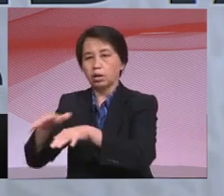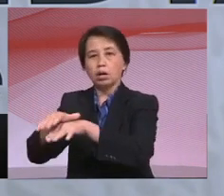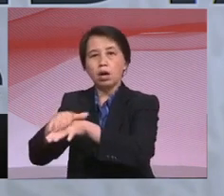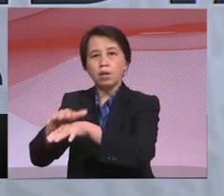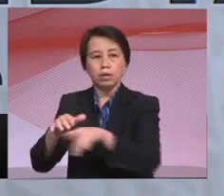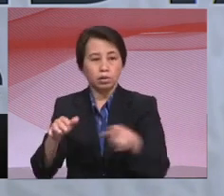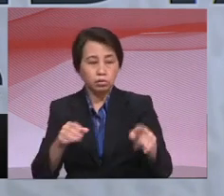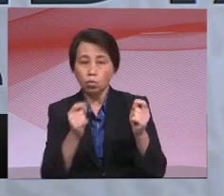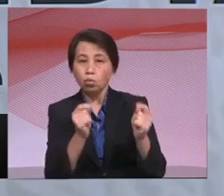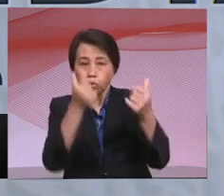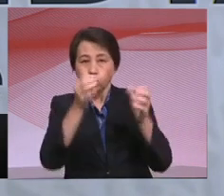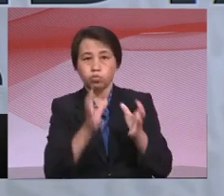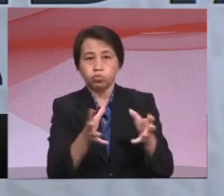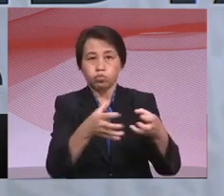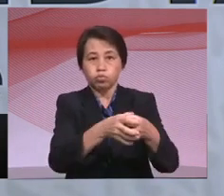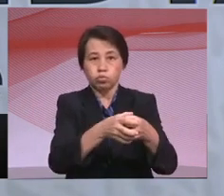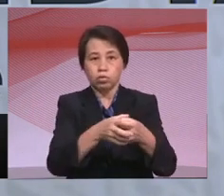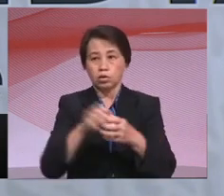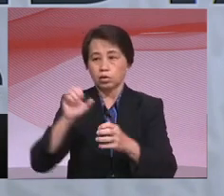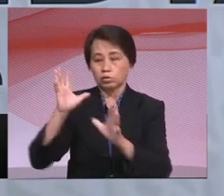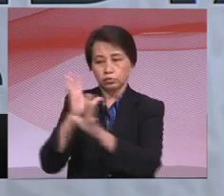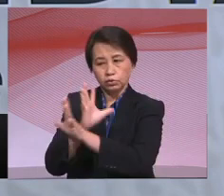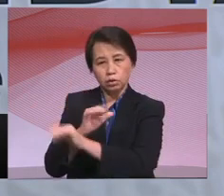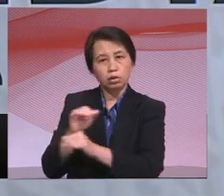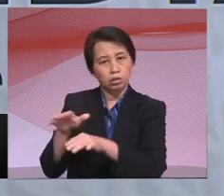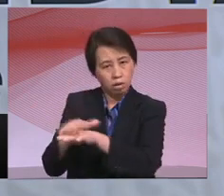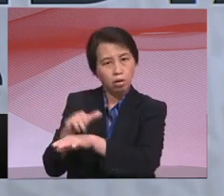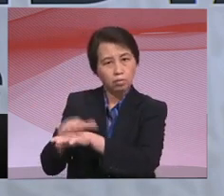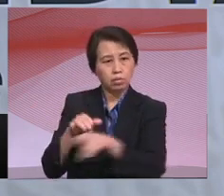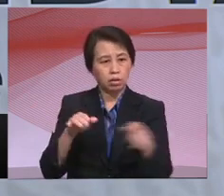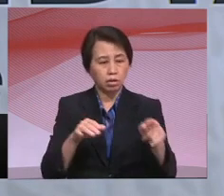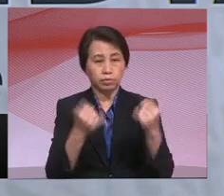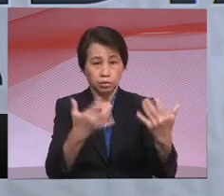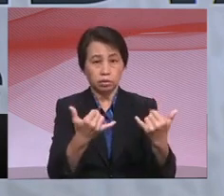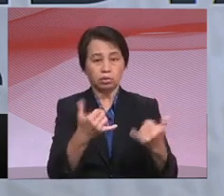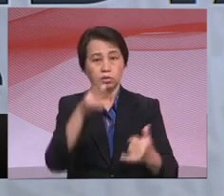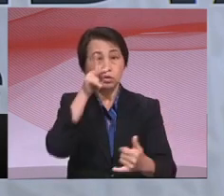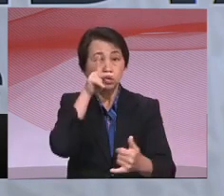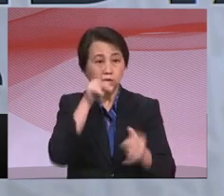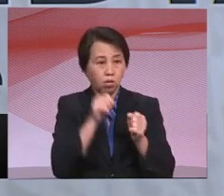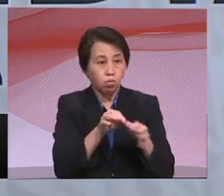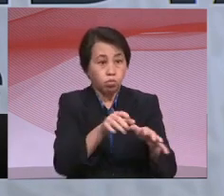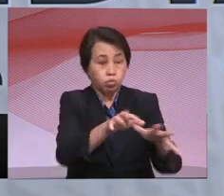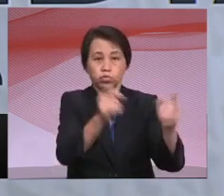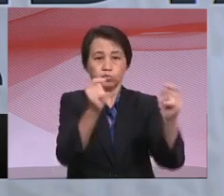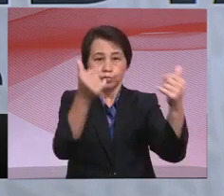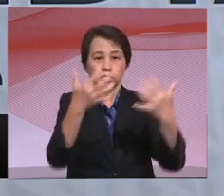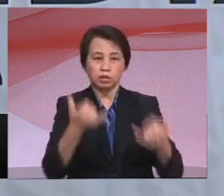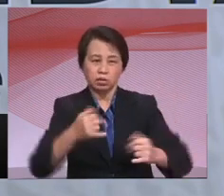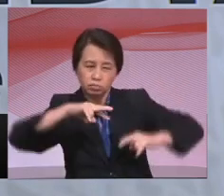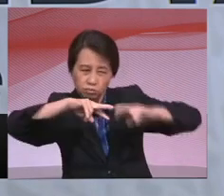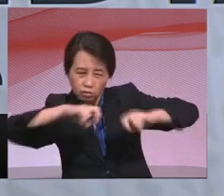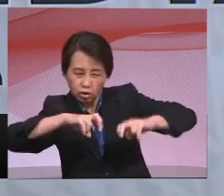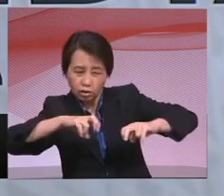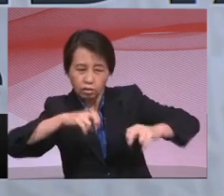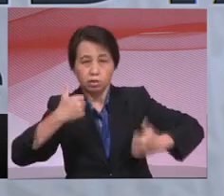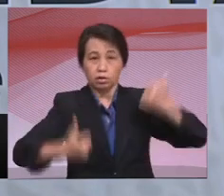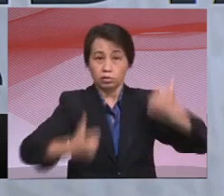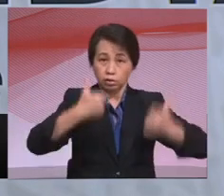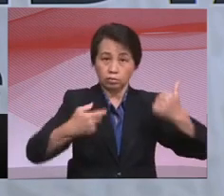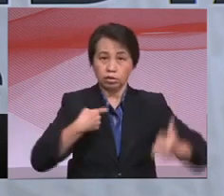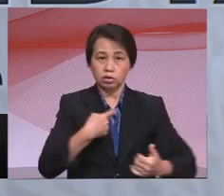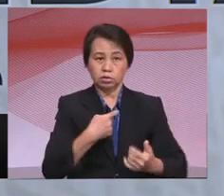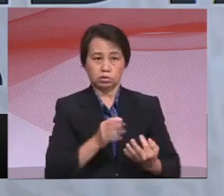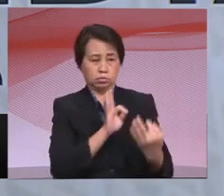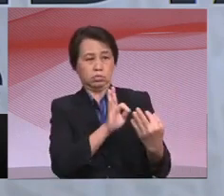negeri Sarawak dan sebagainya. Tetapi sekarang ni kajian sedang dijalankan sama ada kita